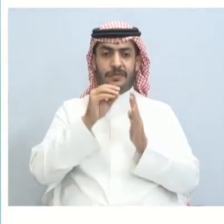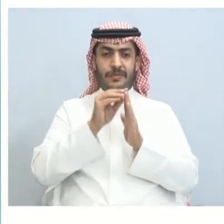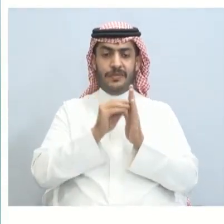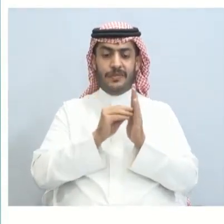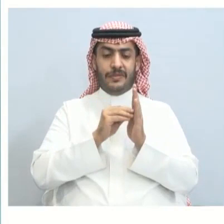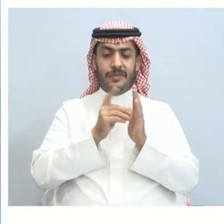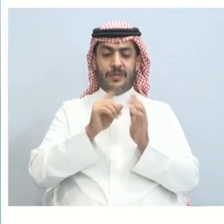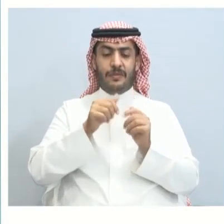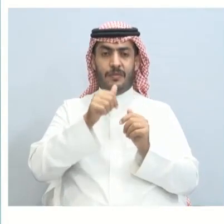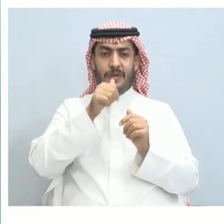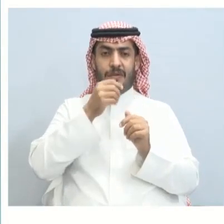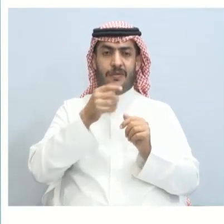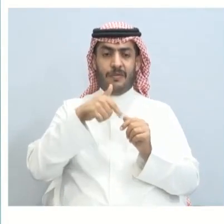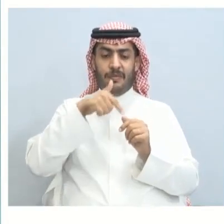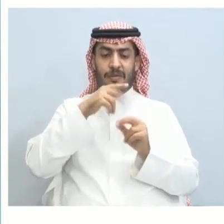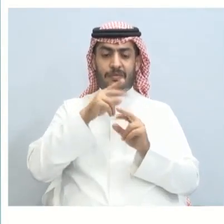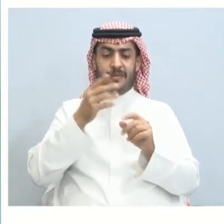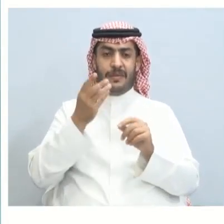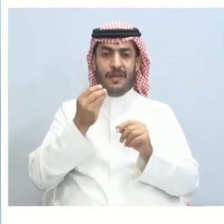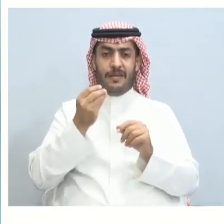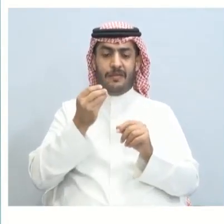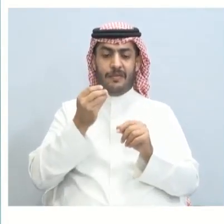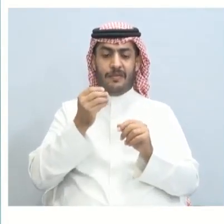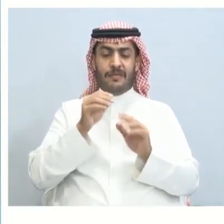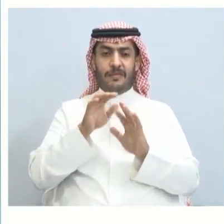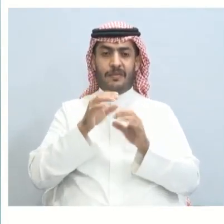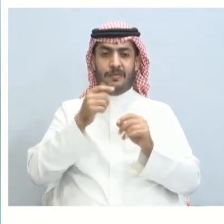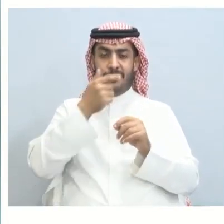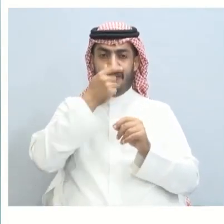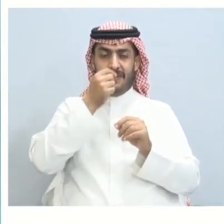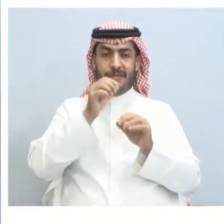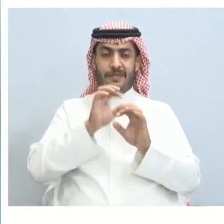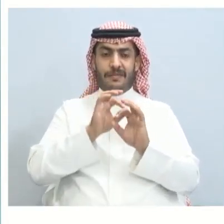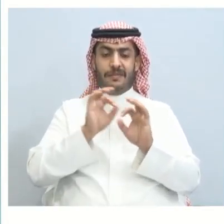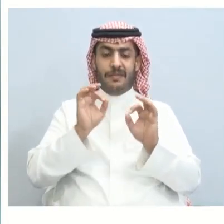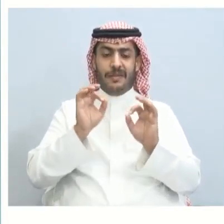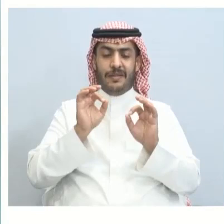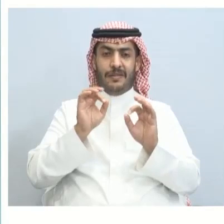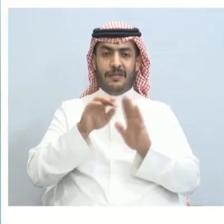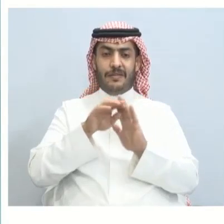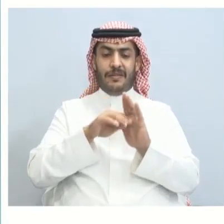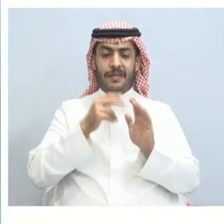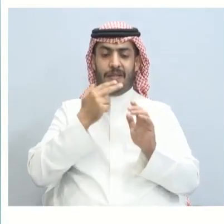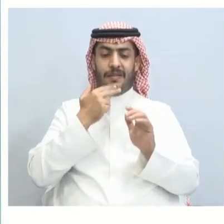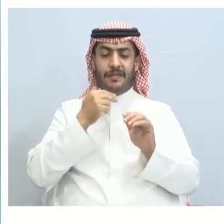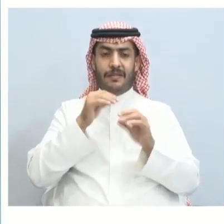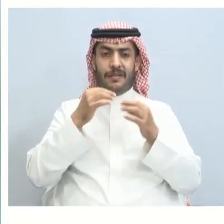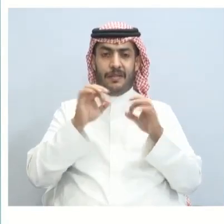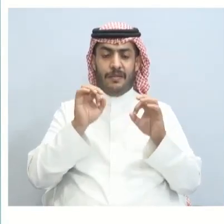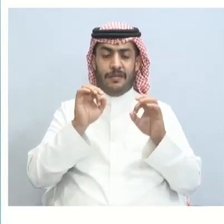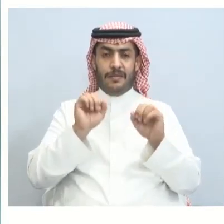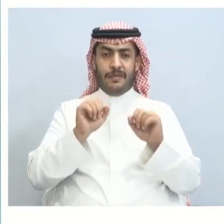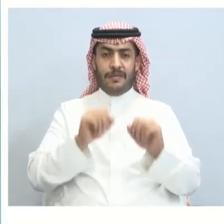الماء والمرطبات والاكواب وايضا المنافذ او الادوات النظافه او غيرها